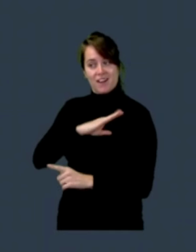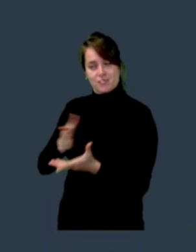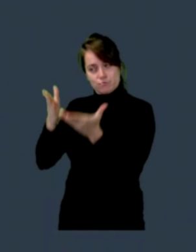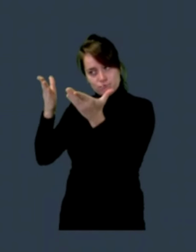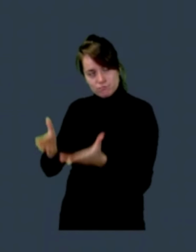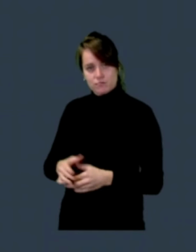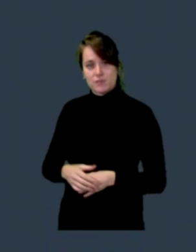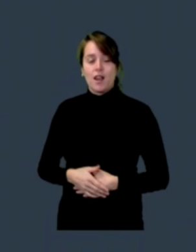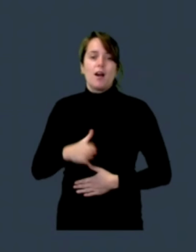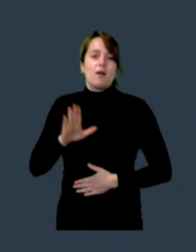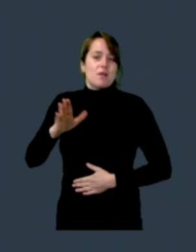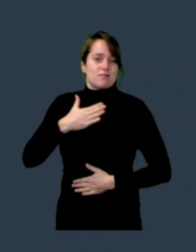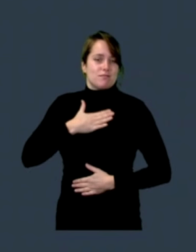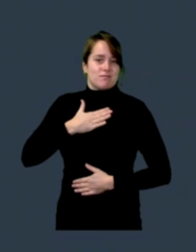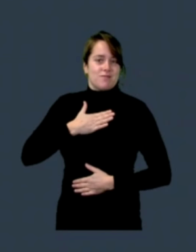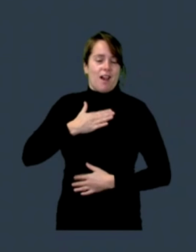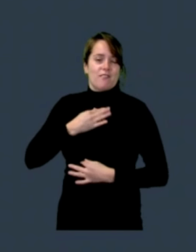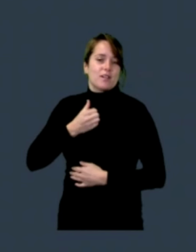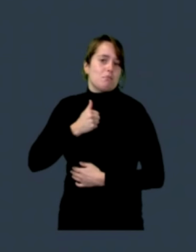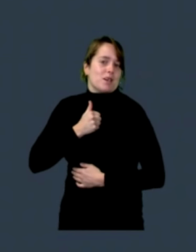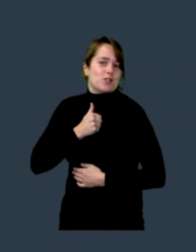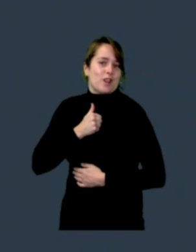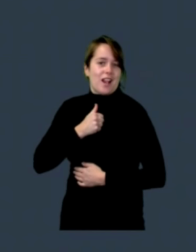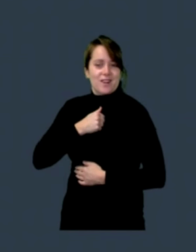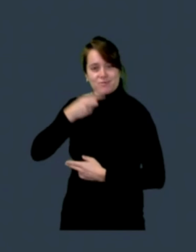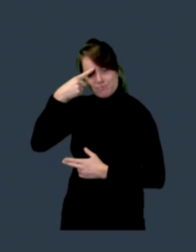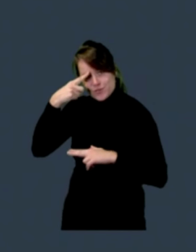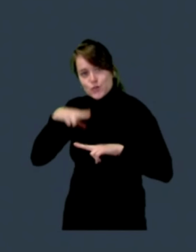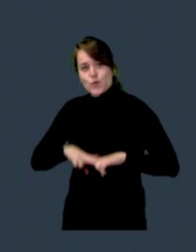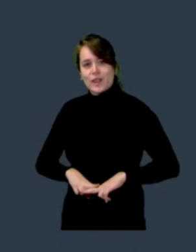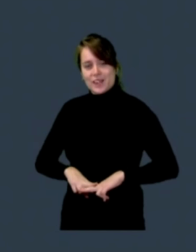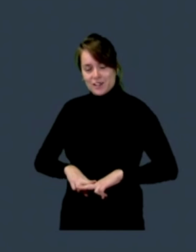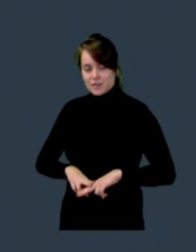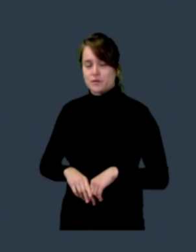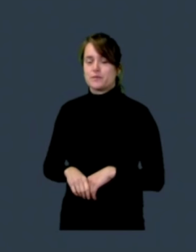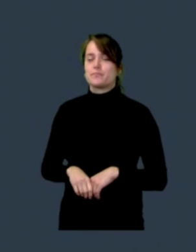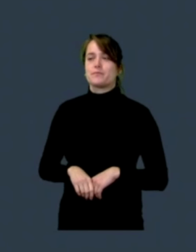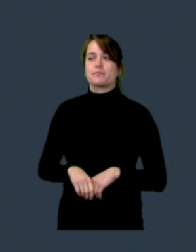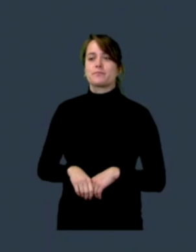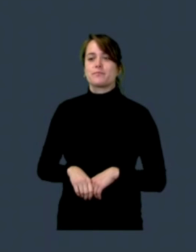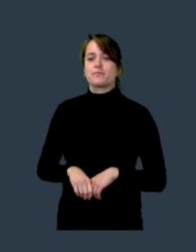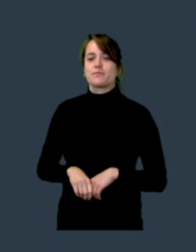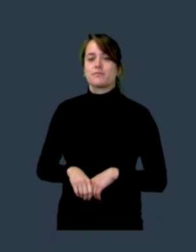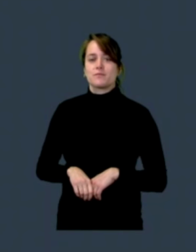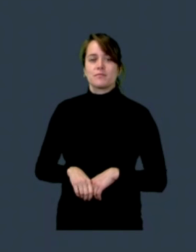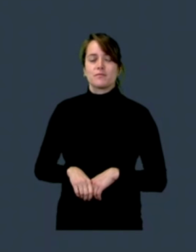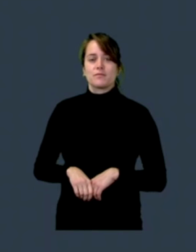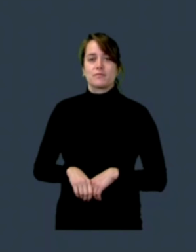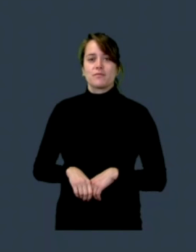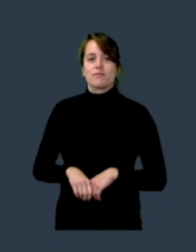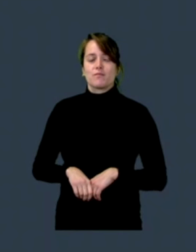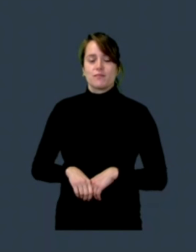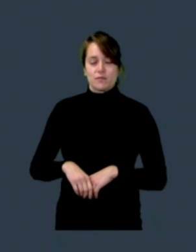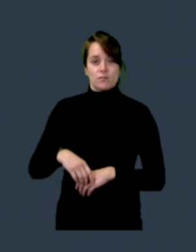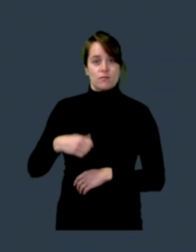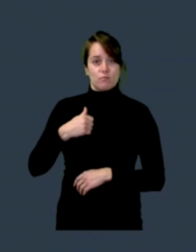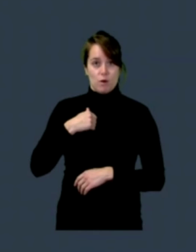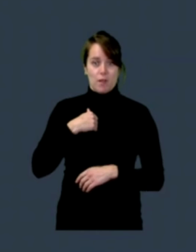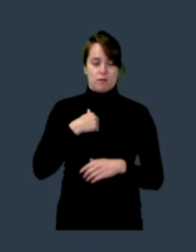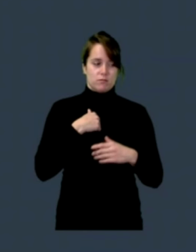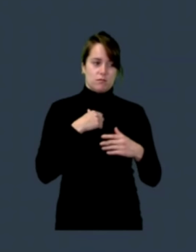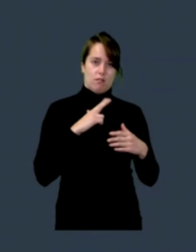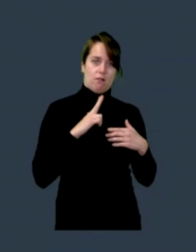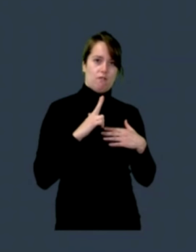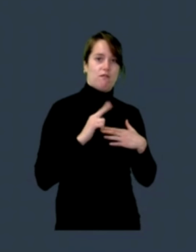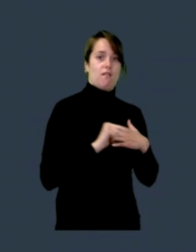personnel à l'égard du président Giscard d'Estaing, que j'étais allé voir au moment d'être élu président de